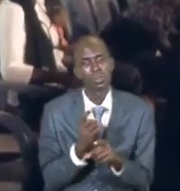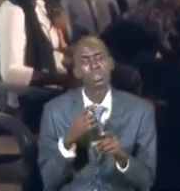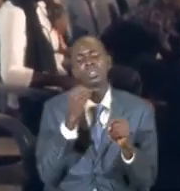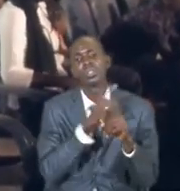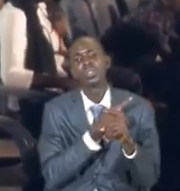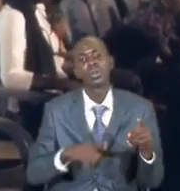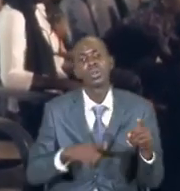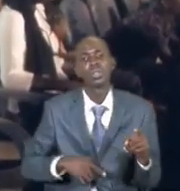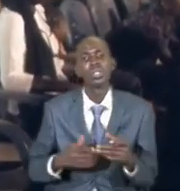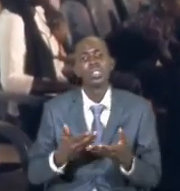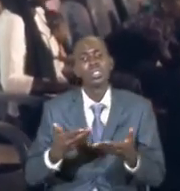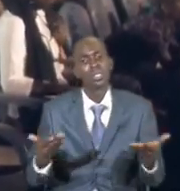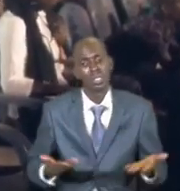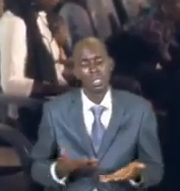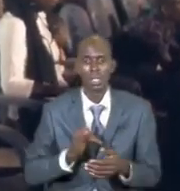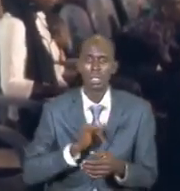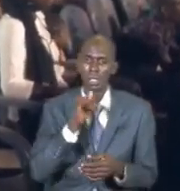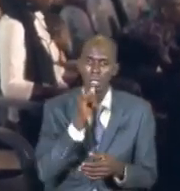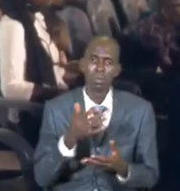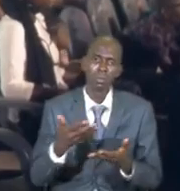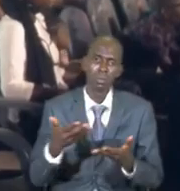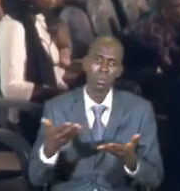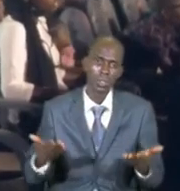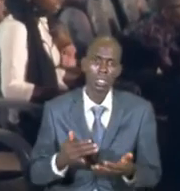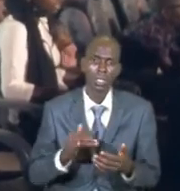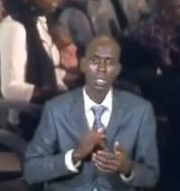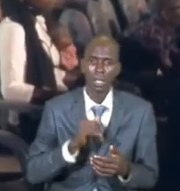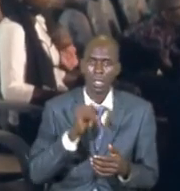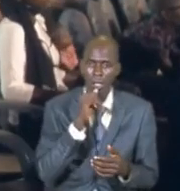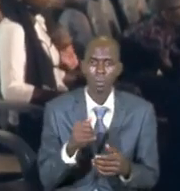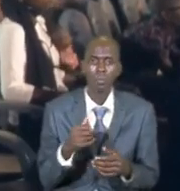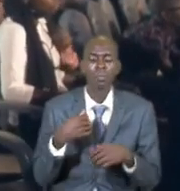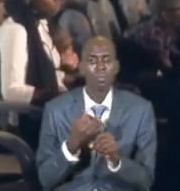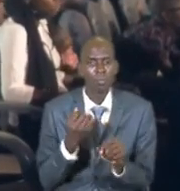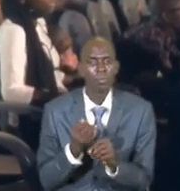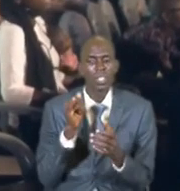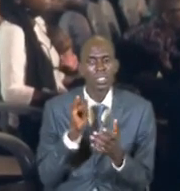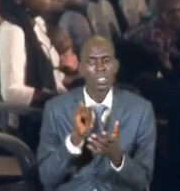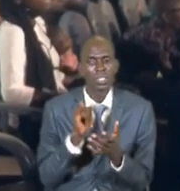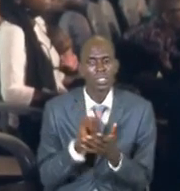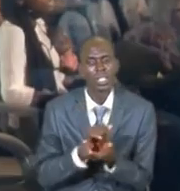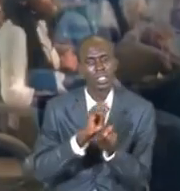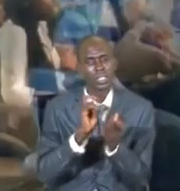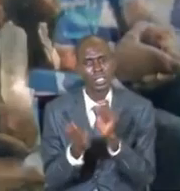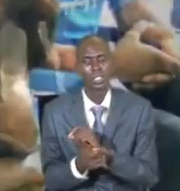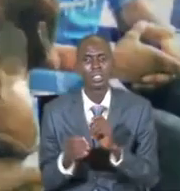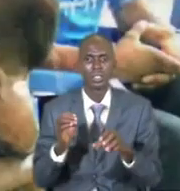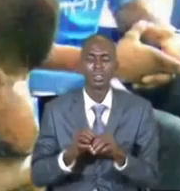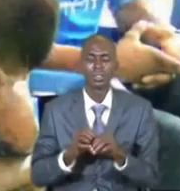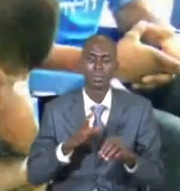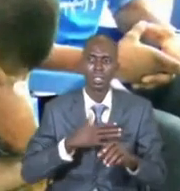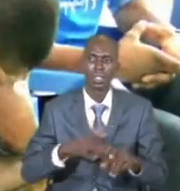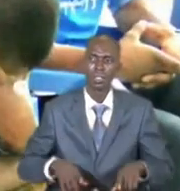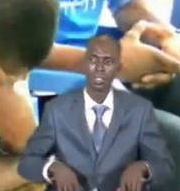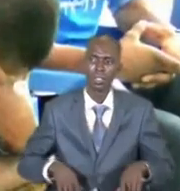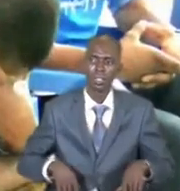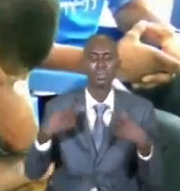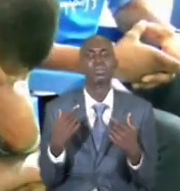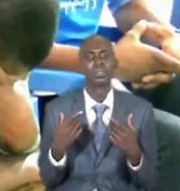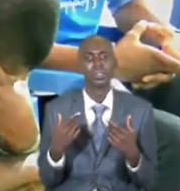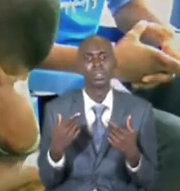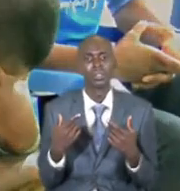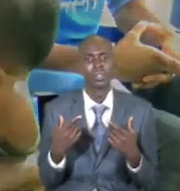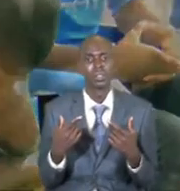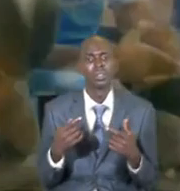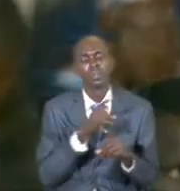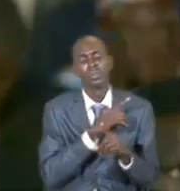mee ka mgbanwe ahụ dị na ndụ m. Ana m enye gị ohere na ndụ m. Biko gbabichie na ndụ m, gbabichie na ndụ m. Mee